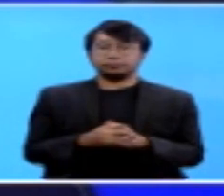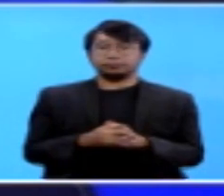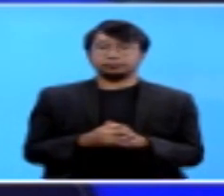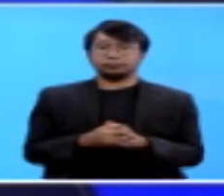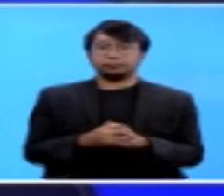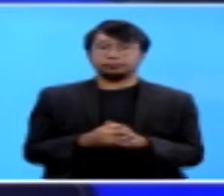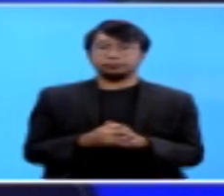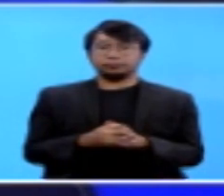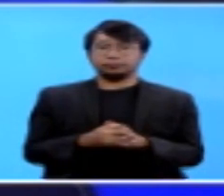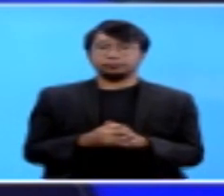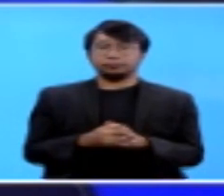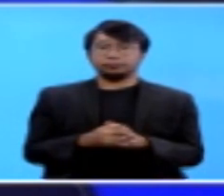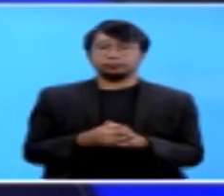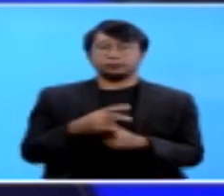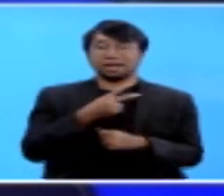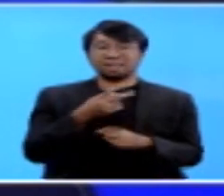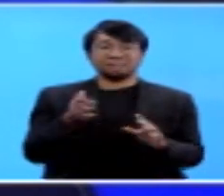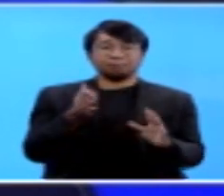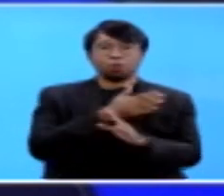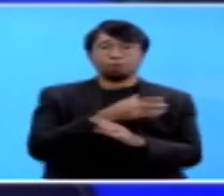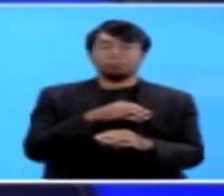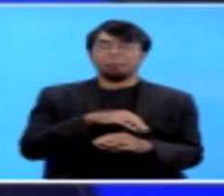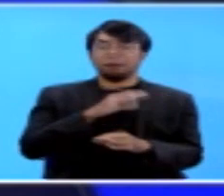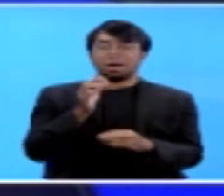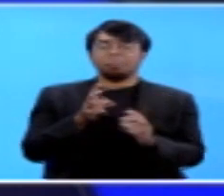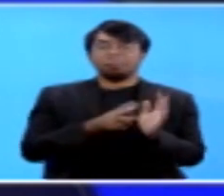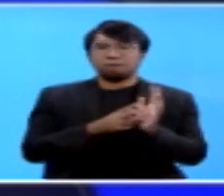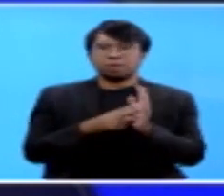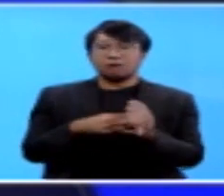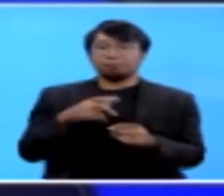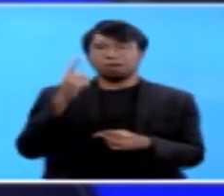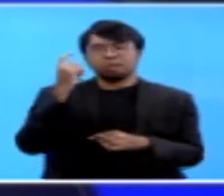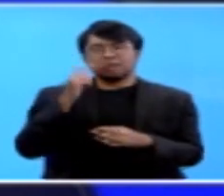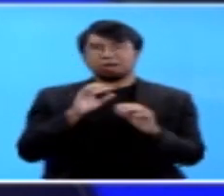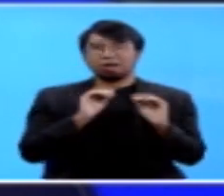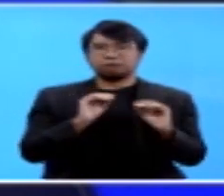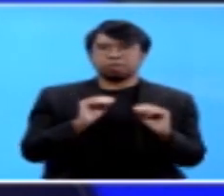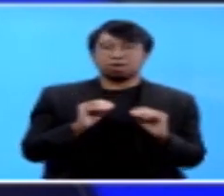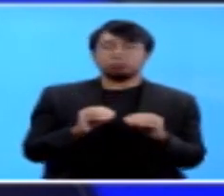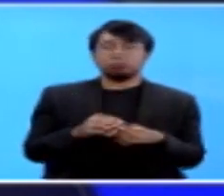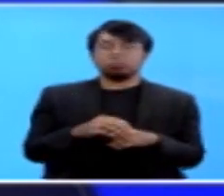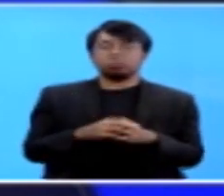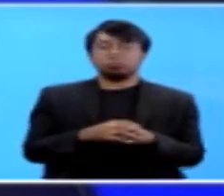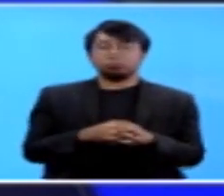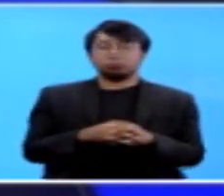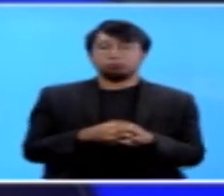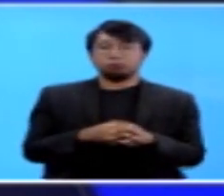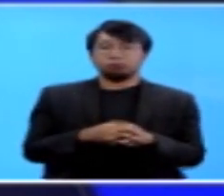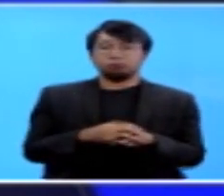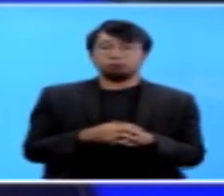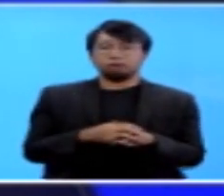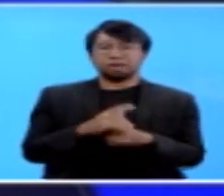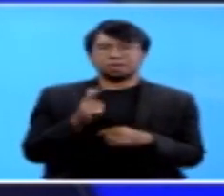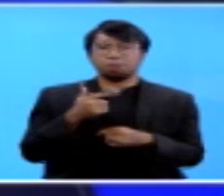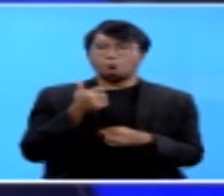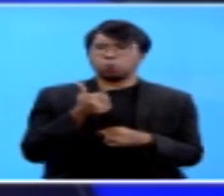Artinya sebelumnya tidak ada masalah pembelajaran si guru di kelasnya Ananda ini, nggak masalah selama